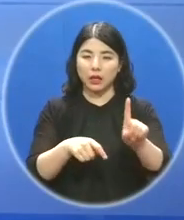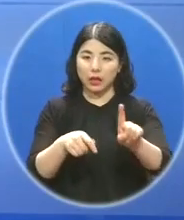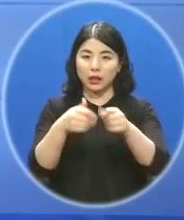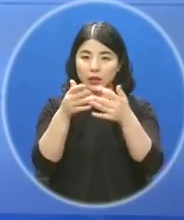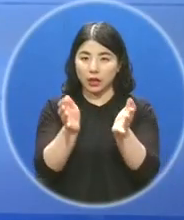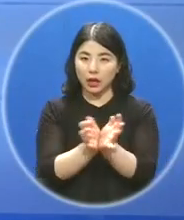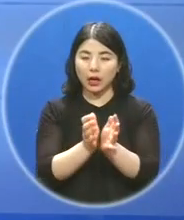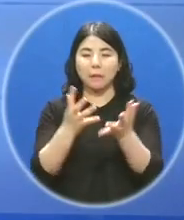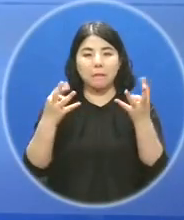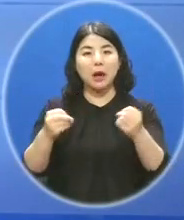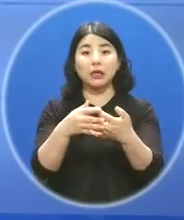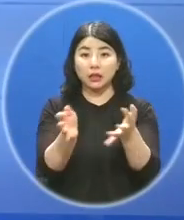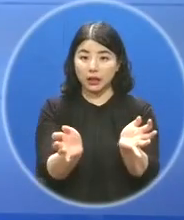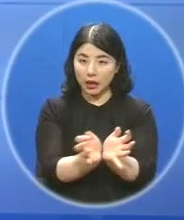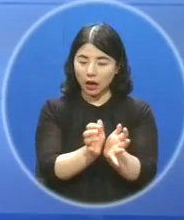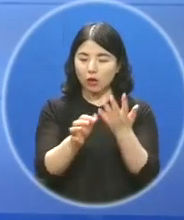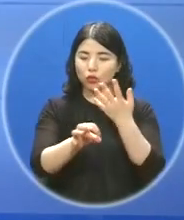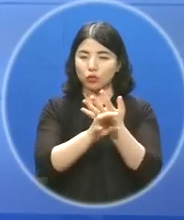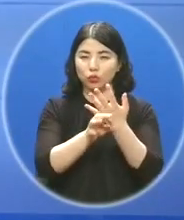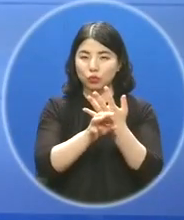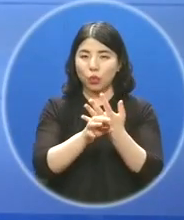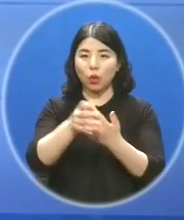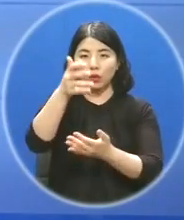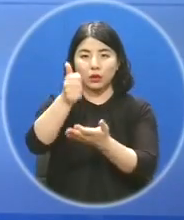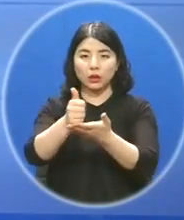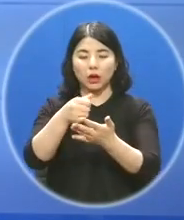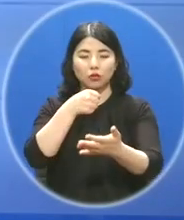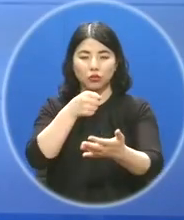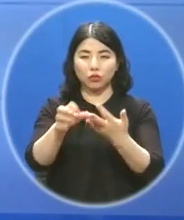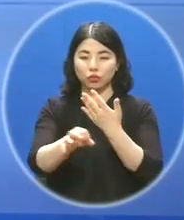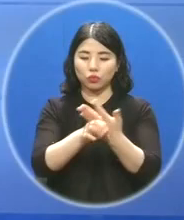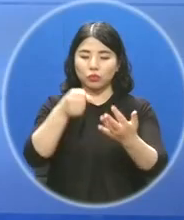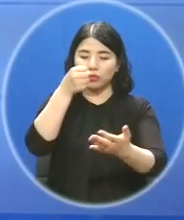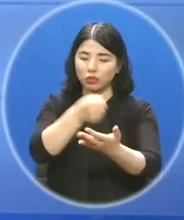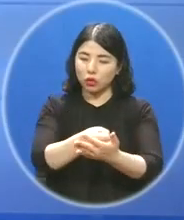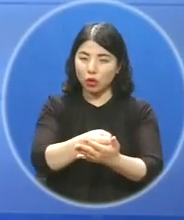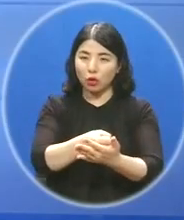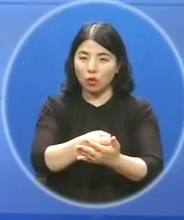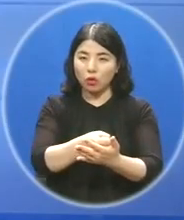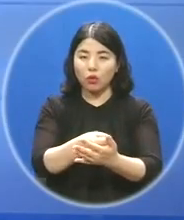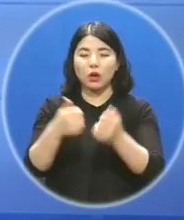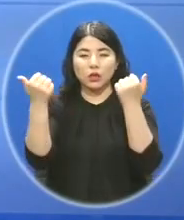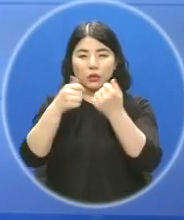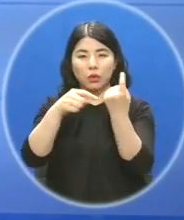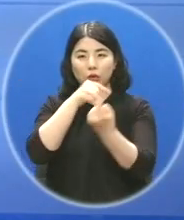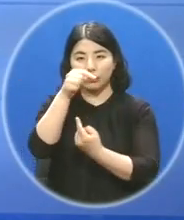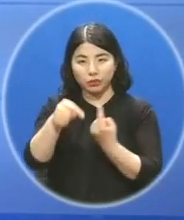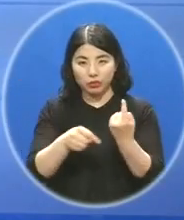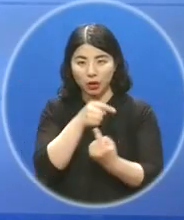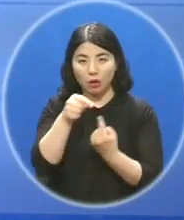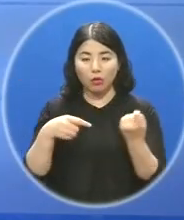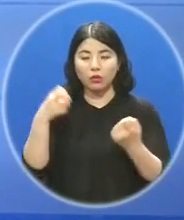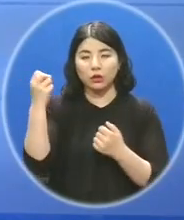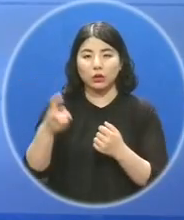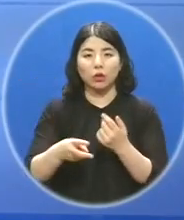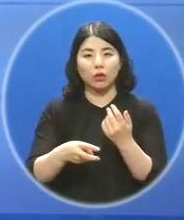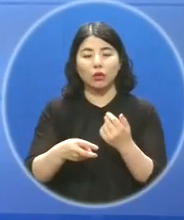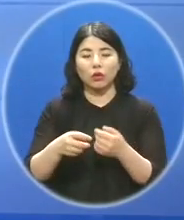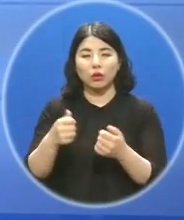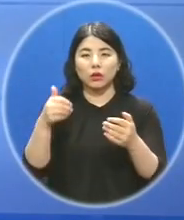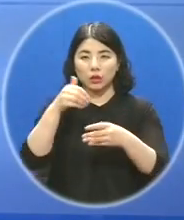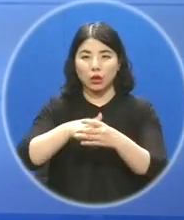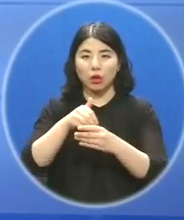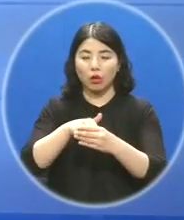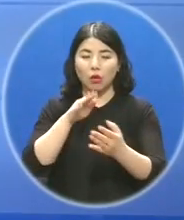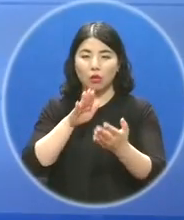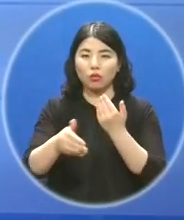그 다수당이죠. 다수당에서 후보를 의장 후보를 정하는 것들은 사실상 의회 운영이나 그리고 의회 선거 이후에